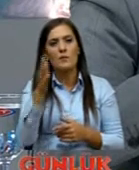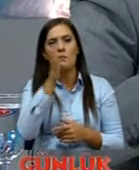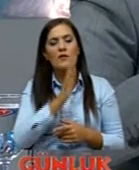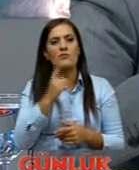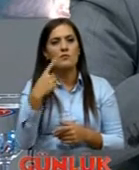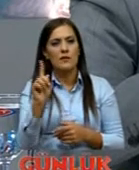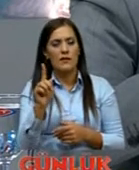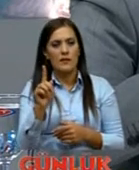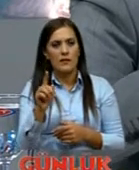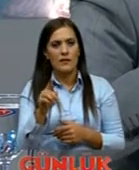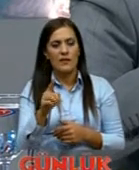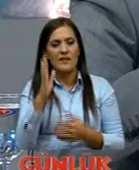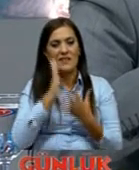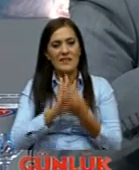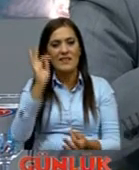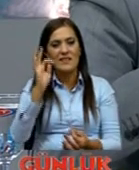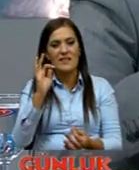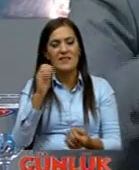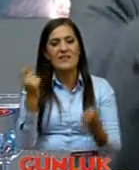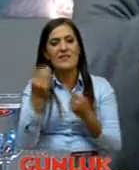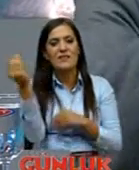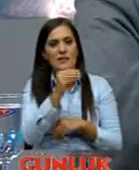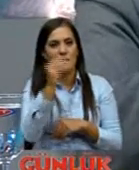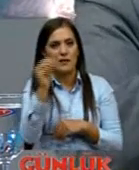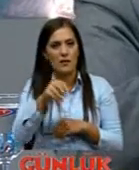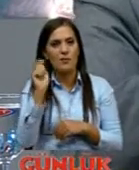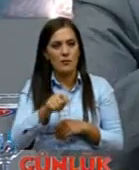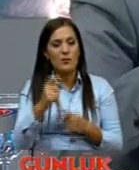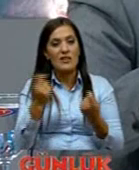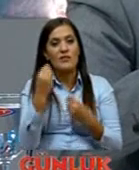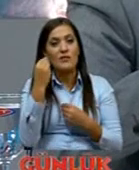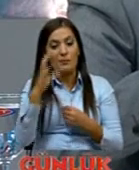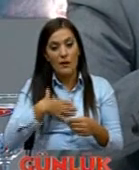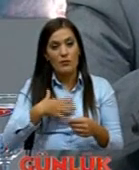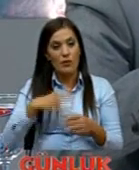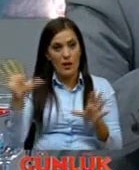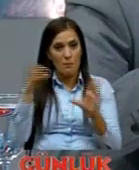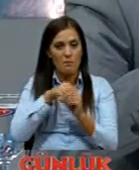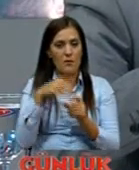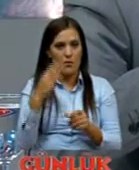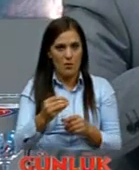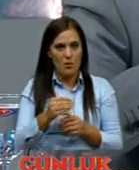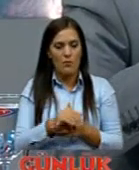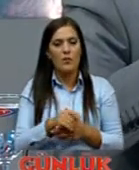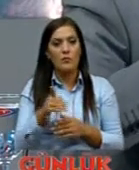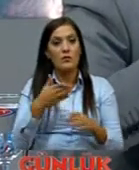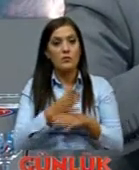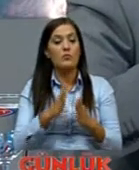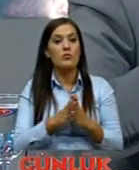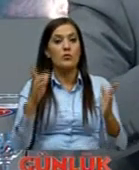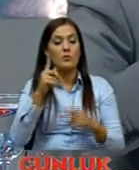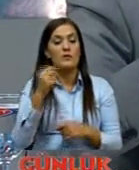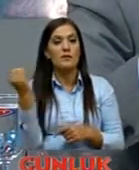12.500.000 insan istihdam ediyoruz. Hı hı. İşverenler de dahil olmak kaydıyla. Evet, bu çok, gerçekten büyük